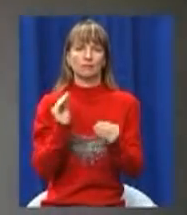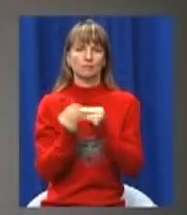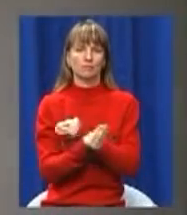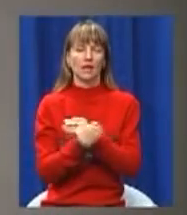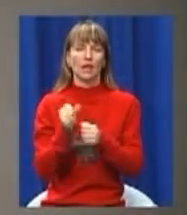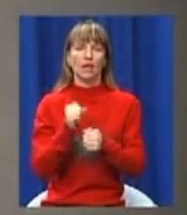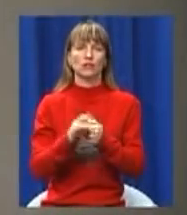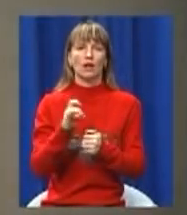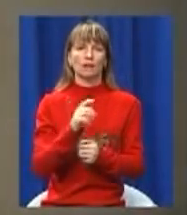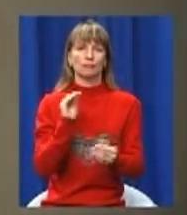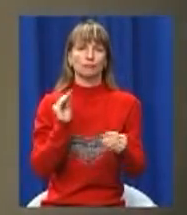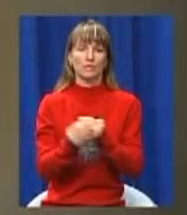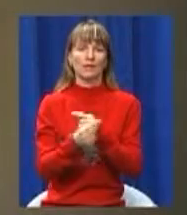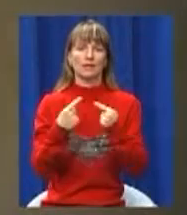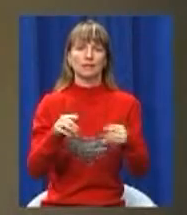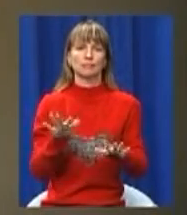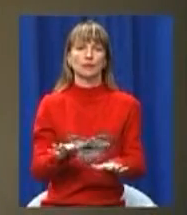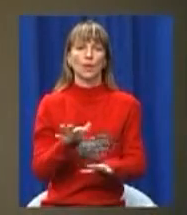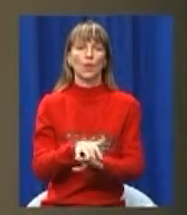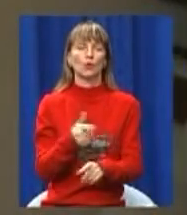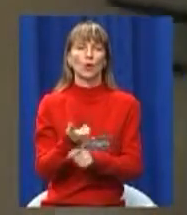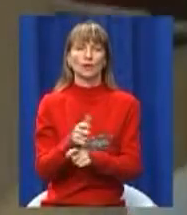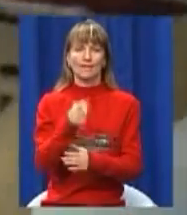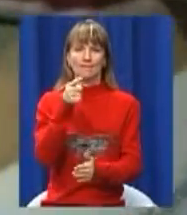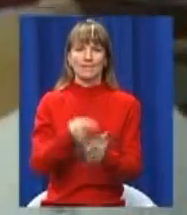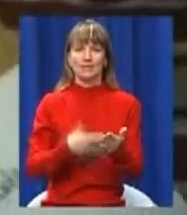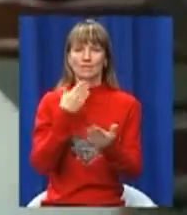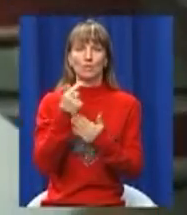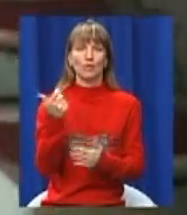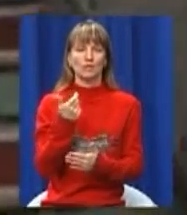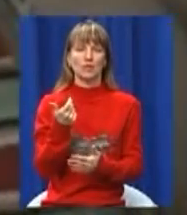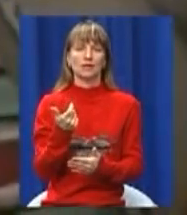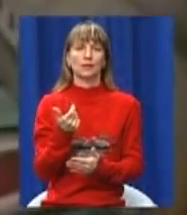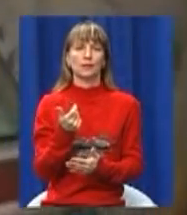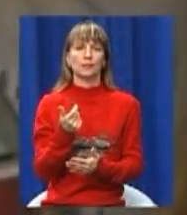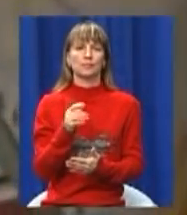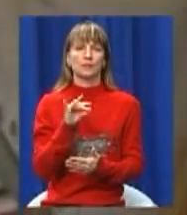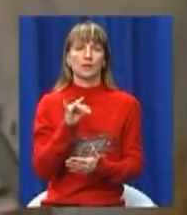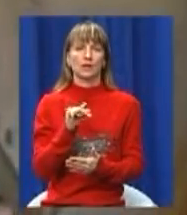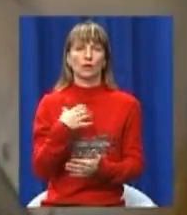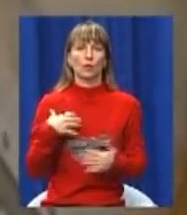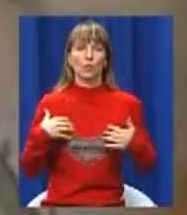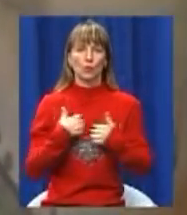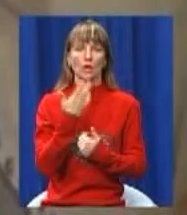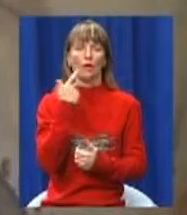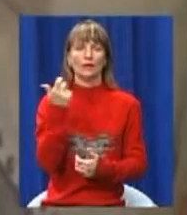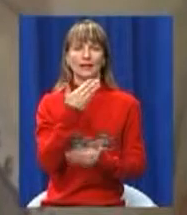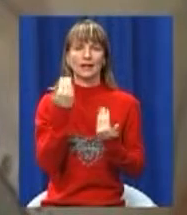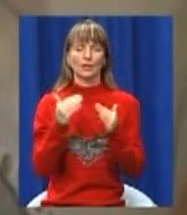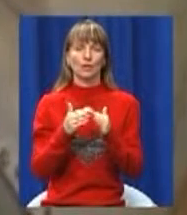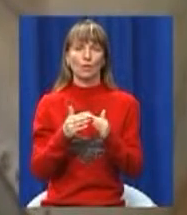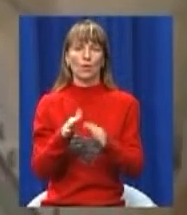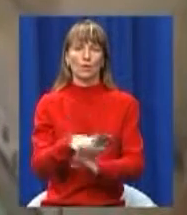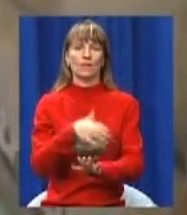щоразу ховаються у різних місцях. Коти дуже вірні своїм господарям та сумують у разі їх довгої відсутності. Щоденне